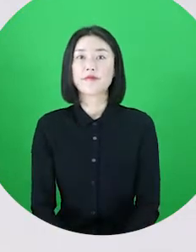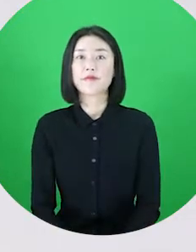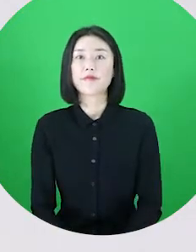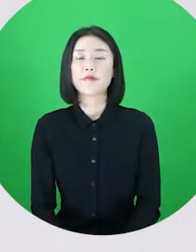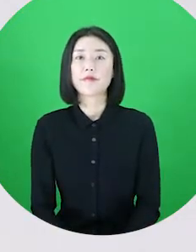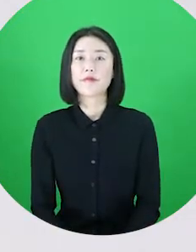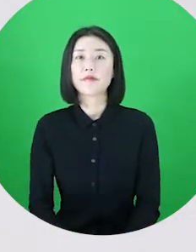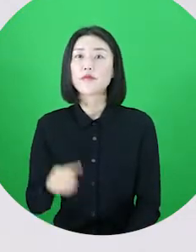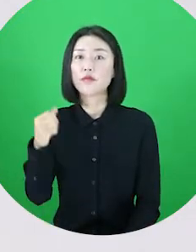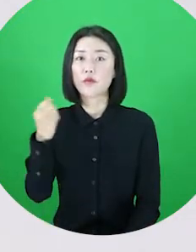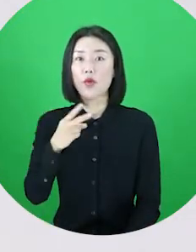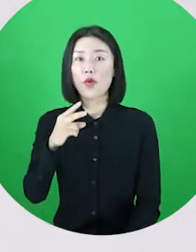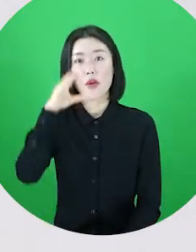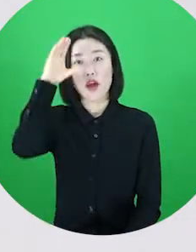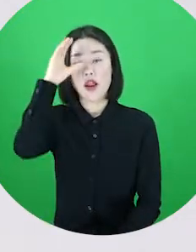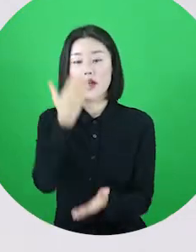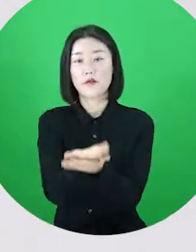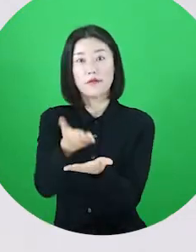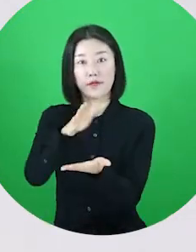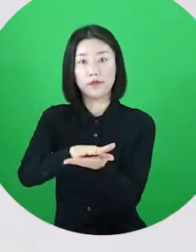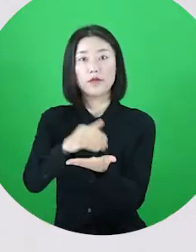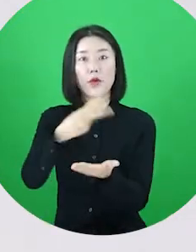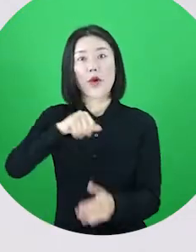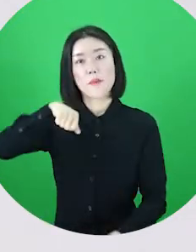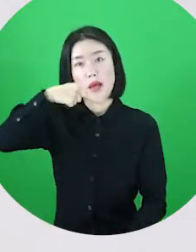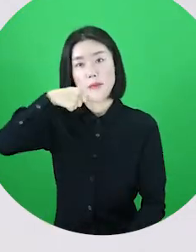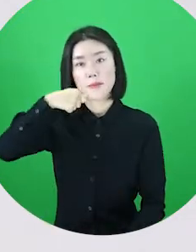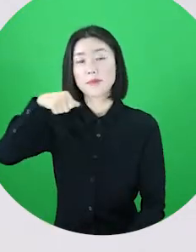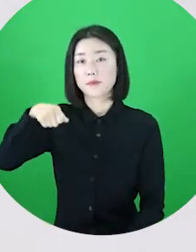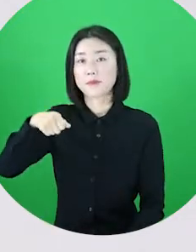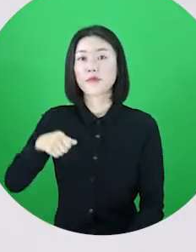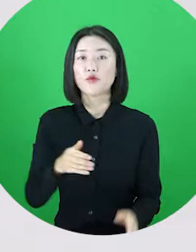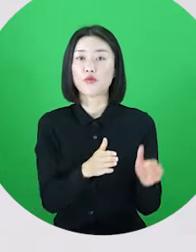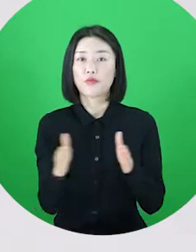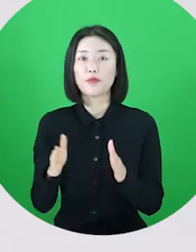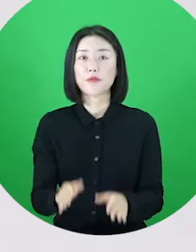그리고 뒤집개와 밥 숟가락을 준비해 주세요.